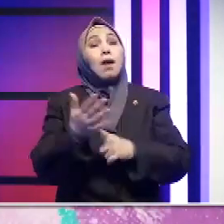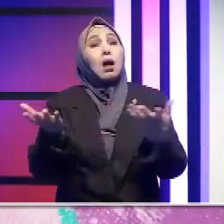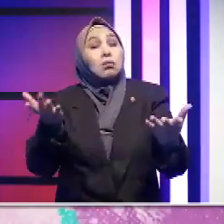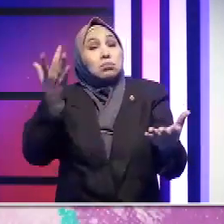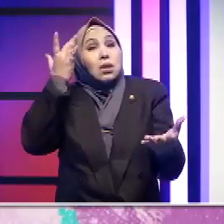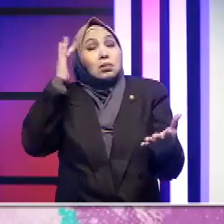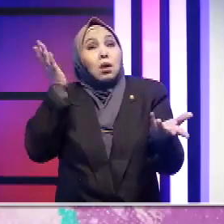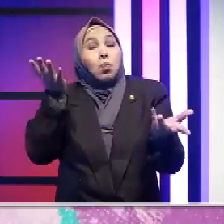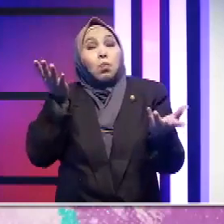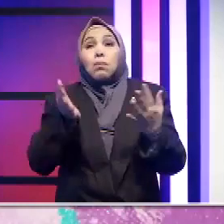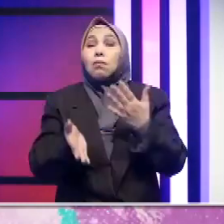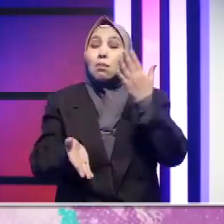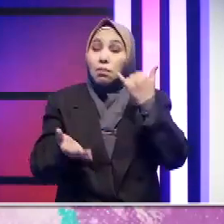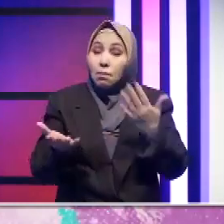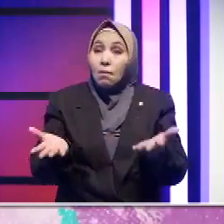papa